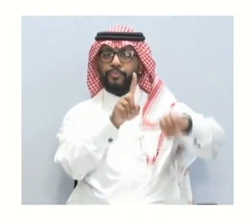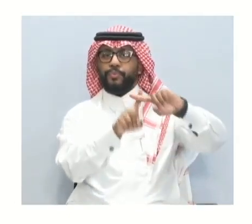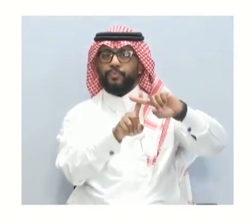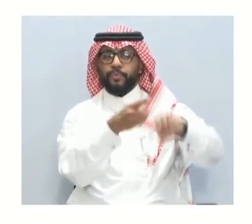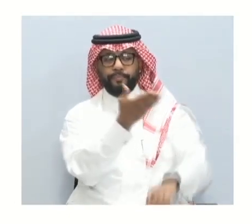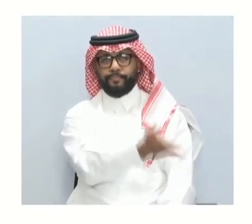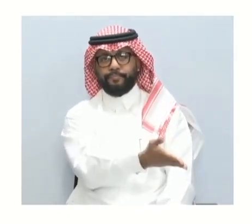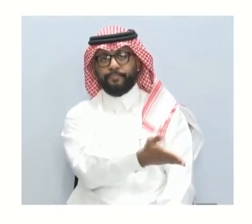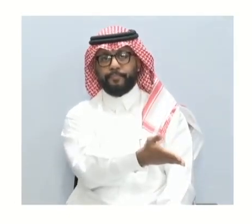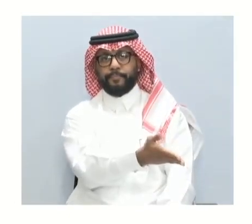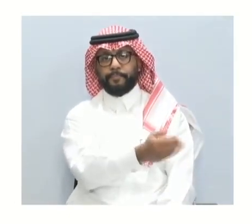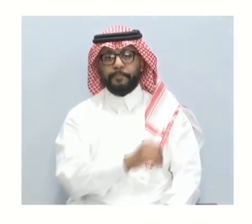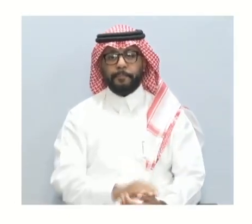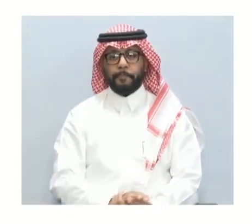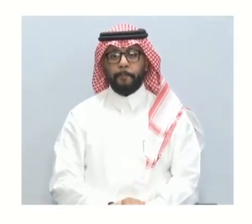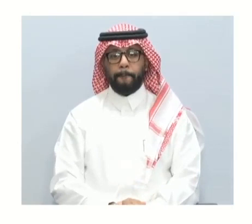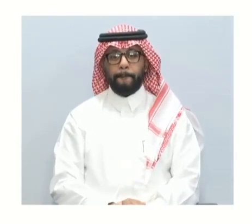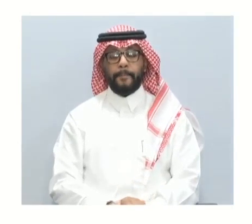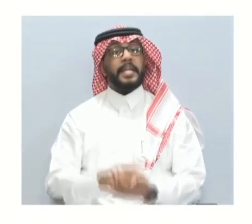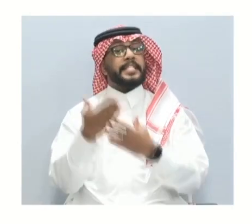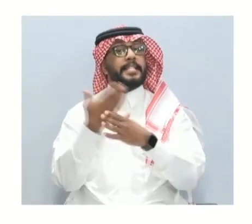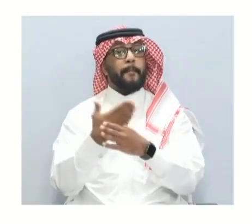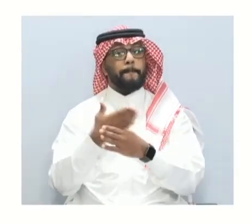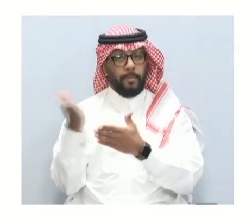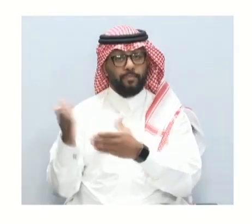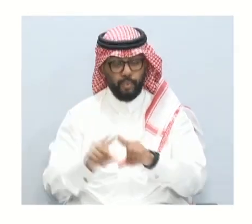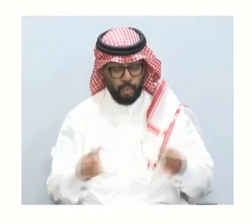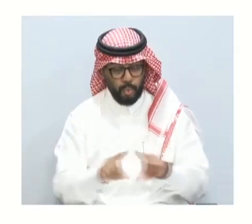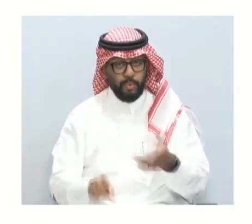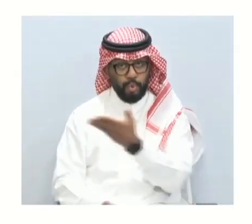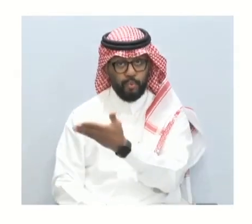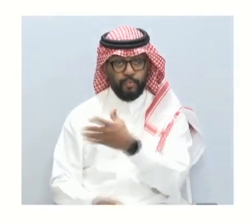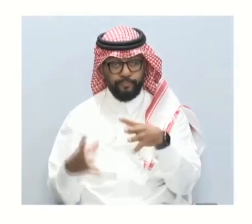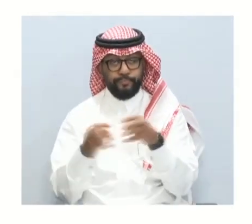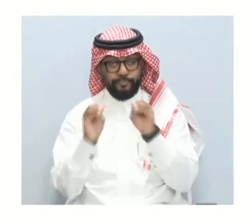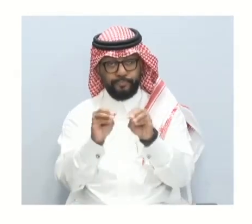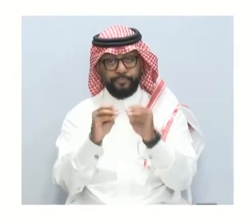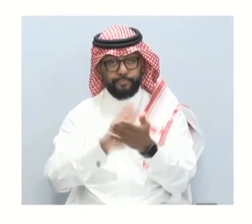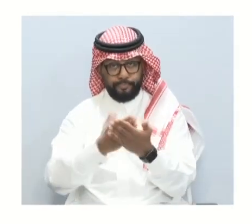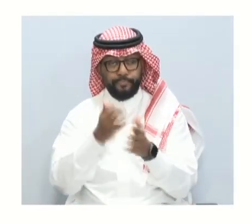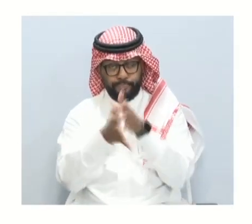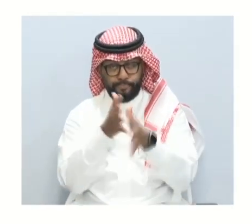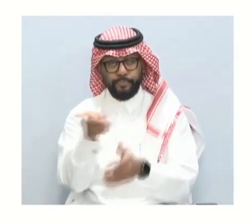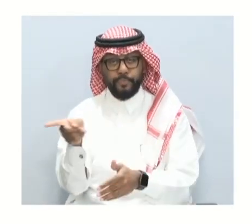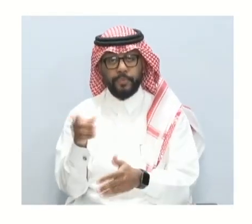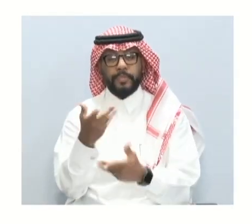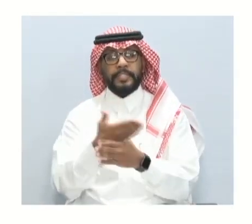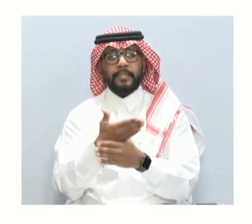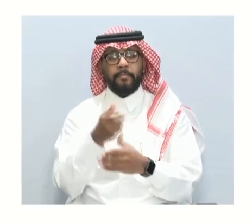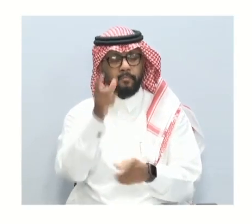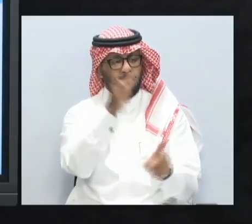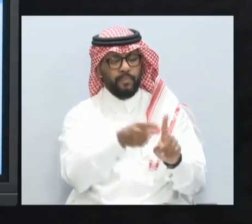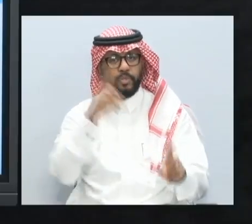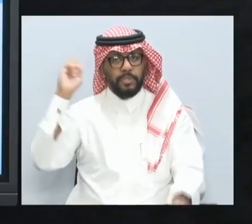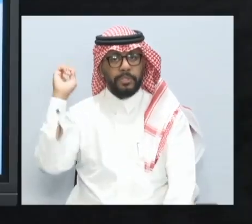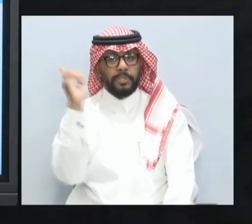كفر وذلك ان الساحر يعني هذا جواب على سؤال سؤال ما هو يقول لماذا الساحر